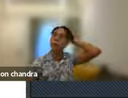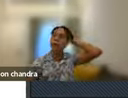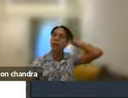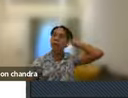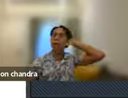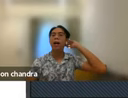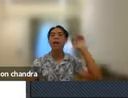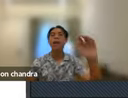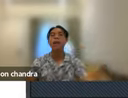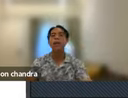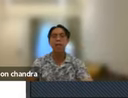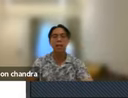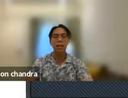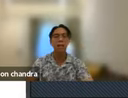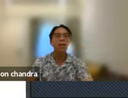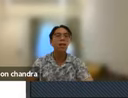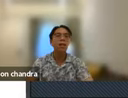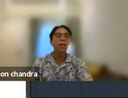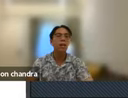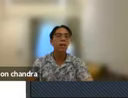buta apa. Ah, next saja.